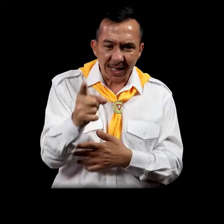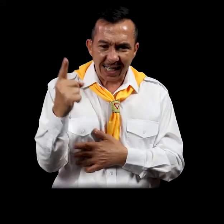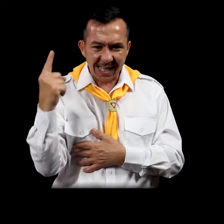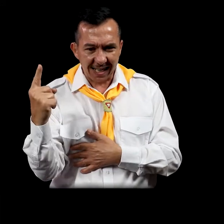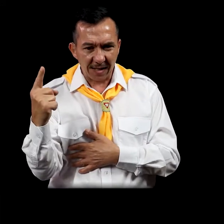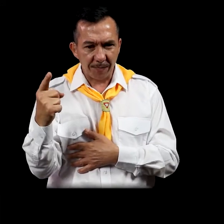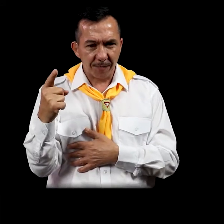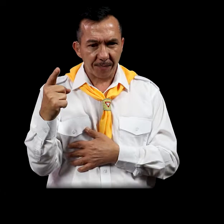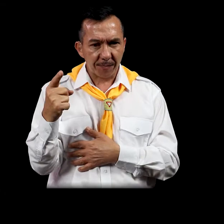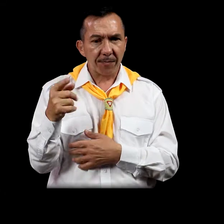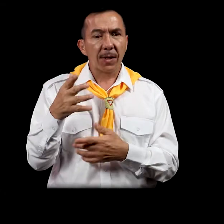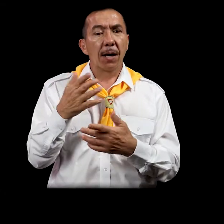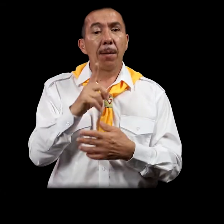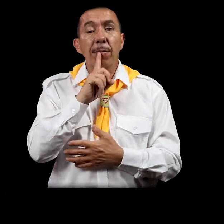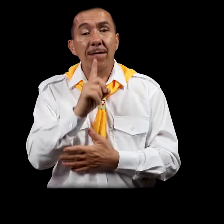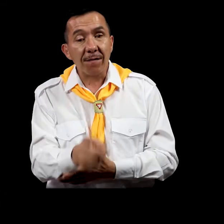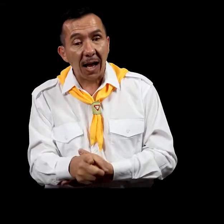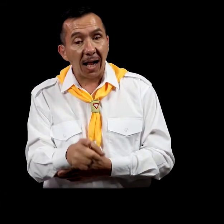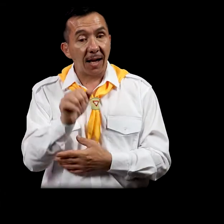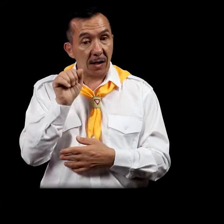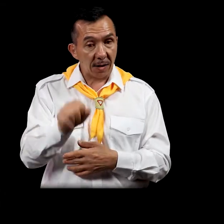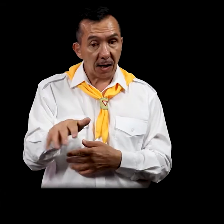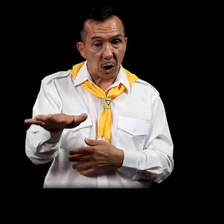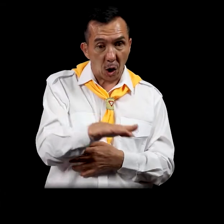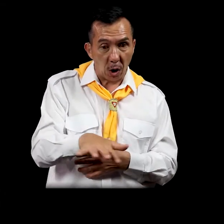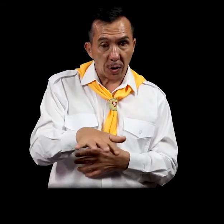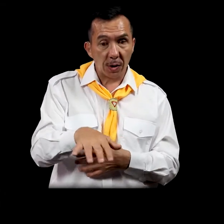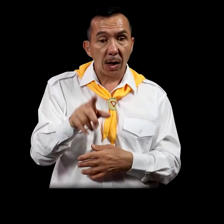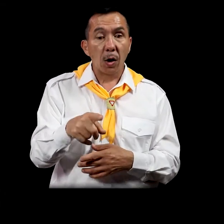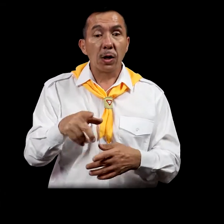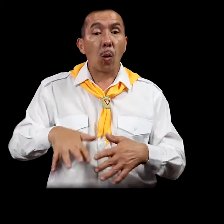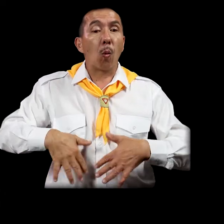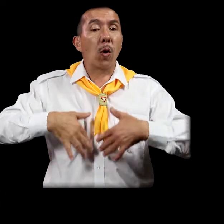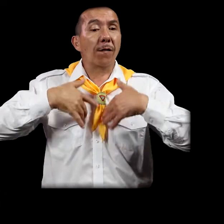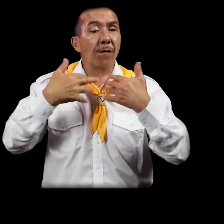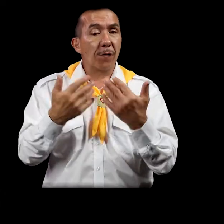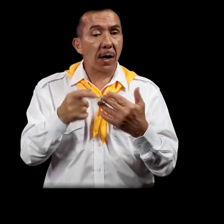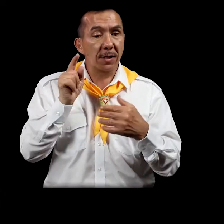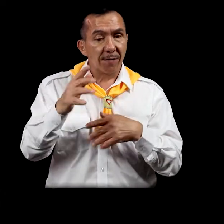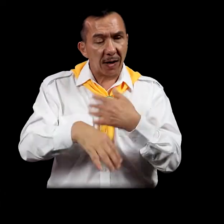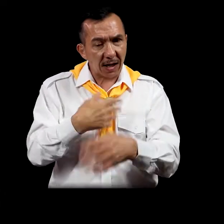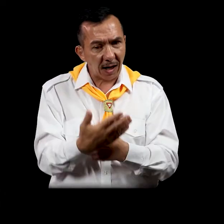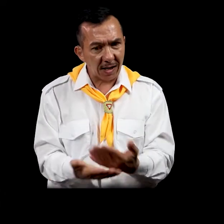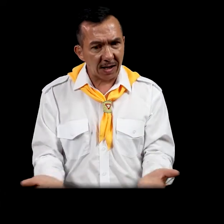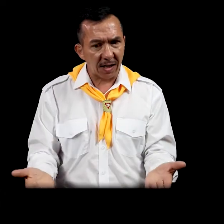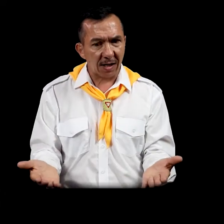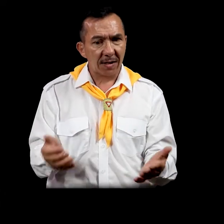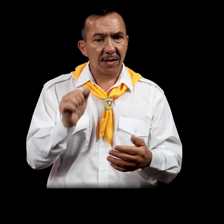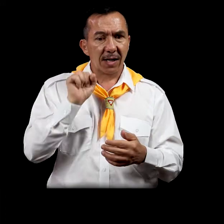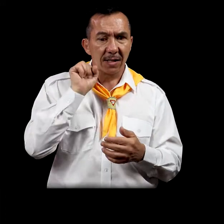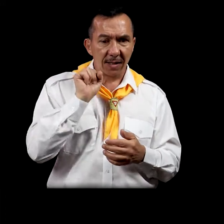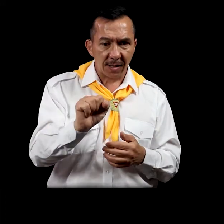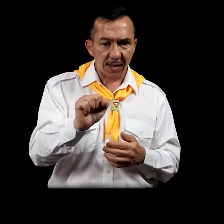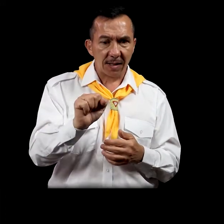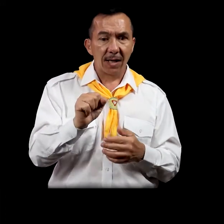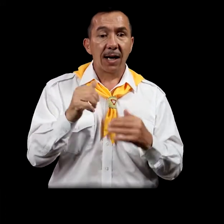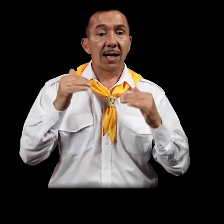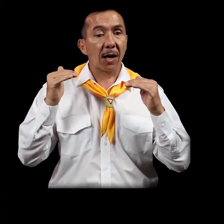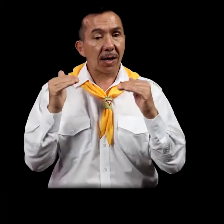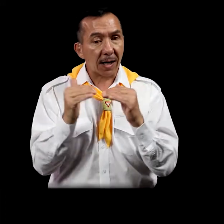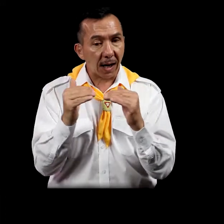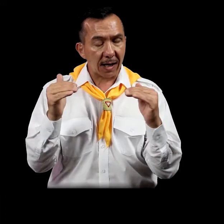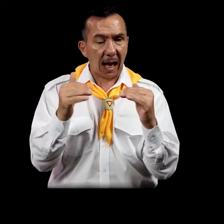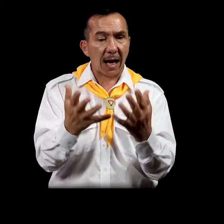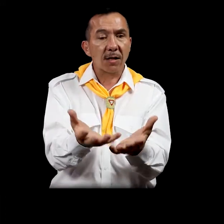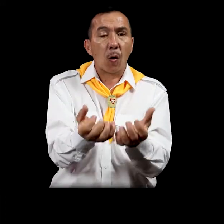een, veel meer sal hulle die oorvloed van die genade van die